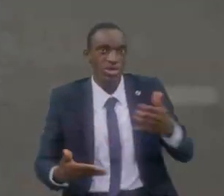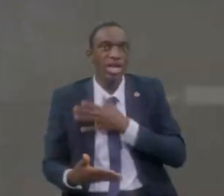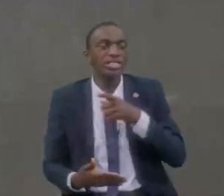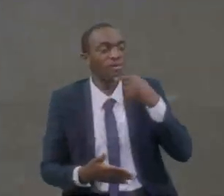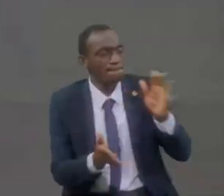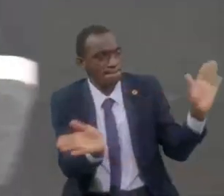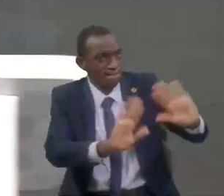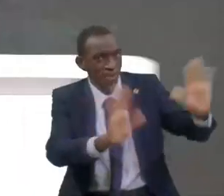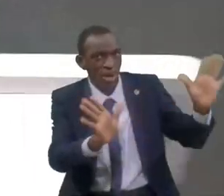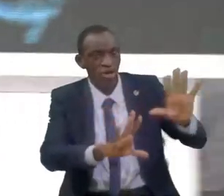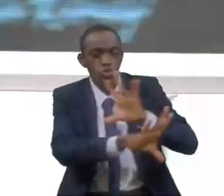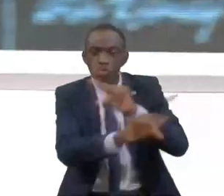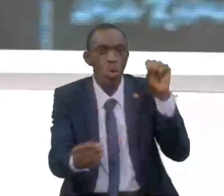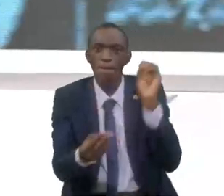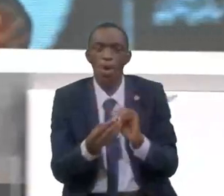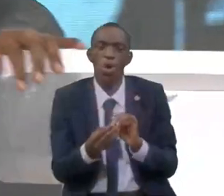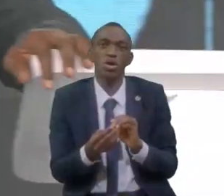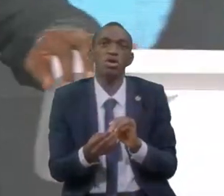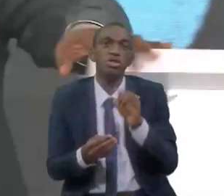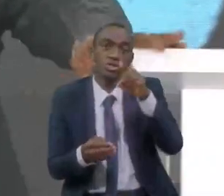revoir, plus jamais. Rappelez-vous,